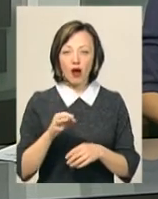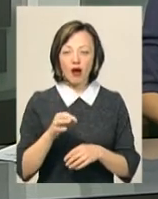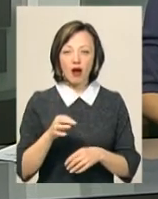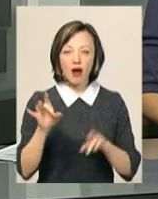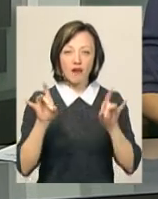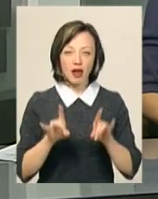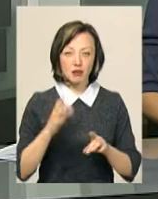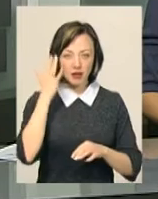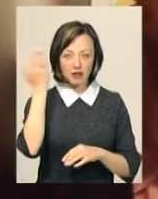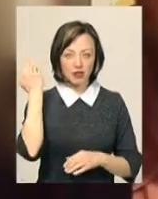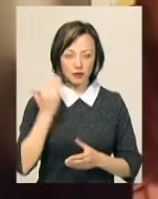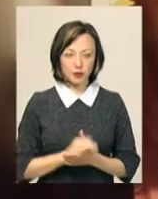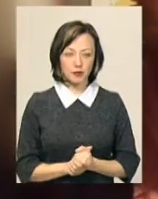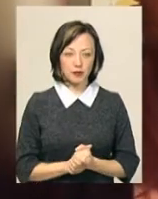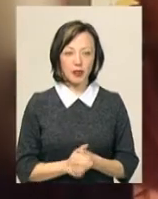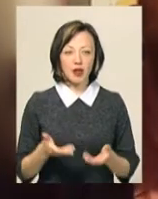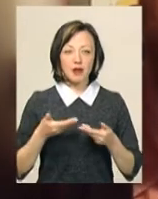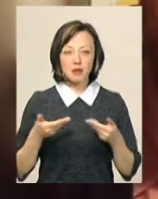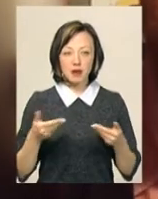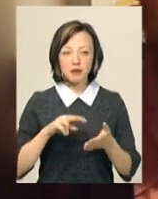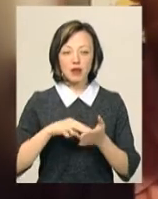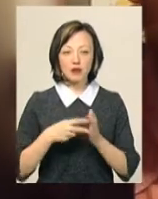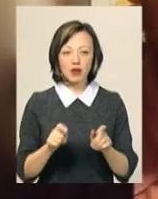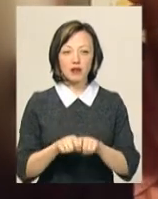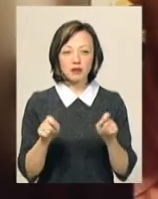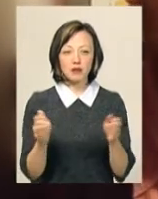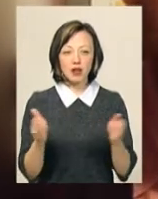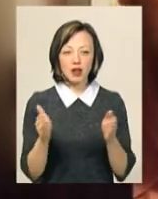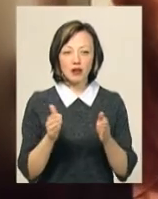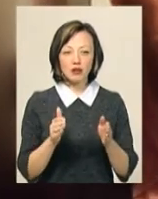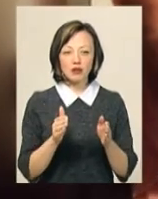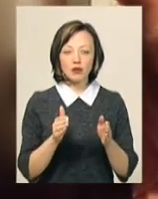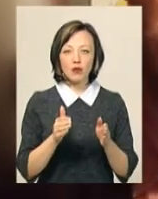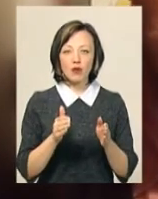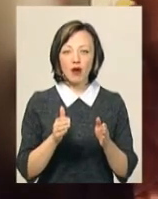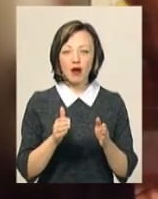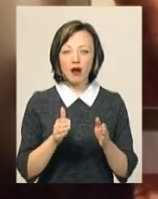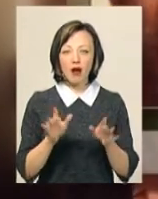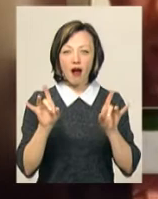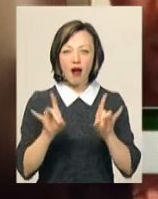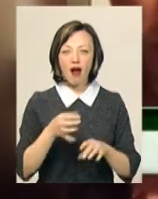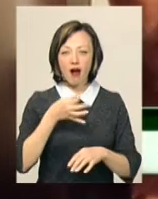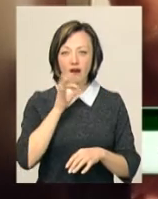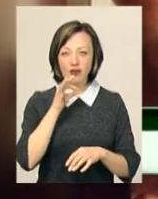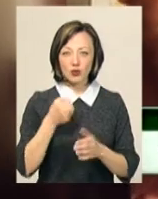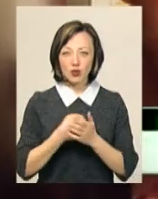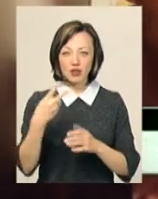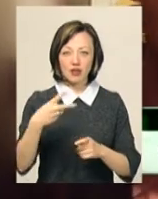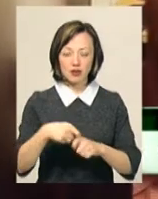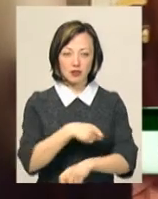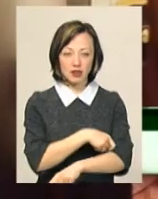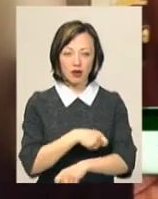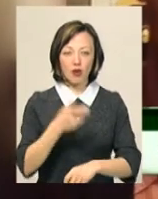давно. Ми планували відкрити невеличку кав'ярню, але десь до 20 квадратів, напевно,